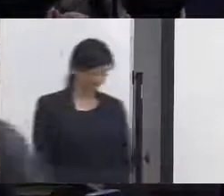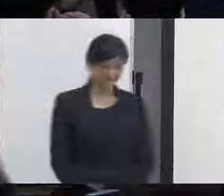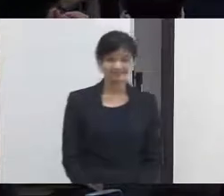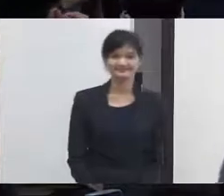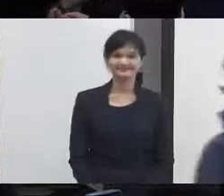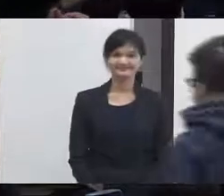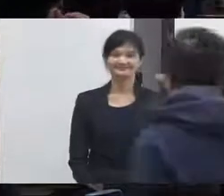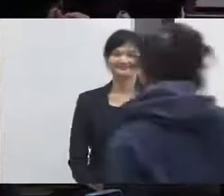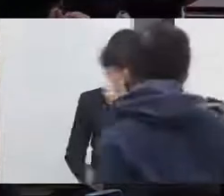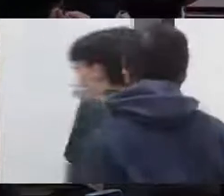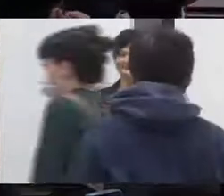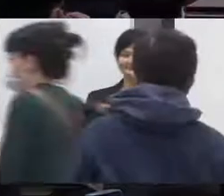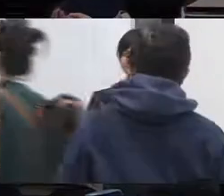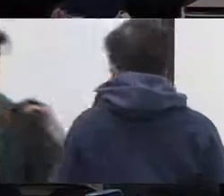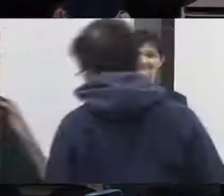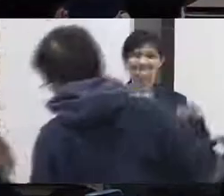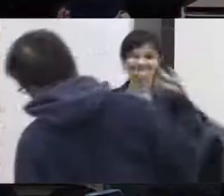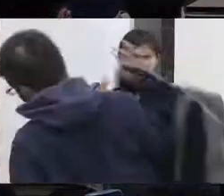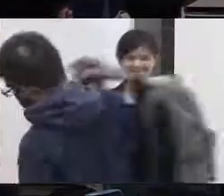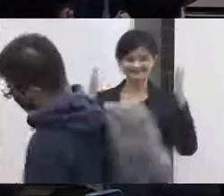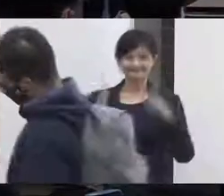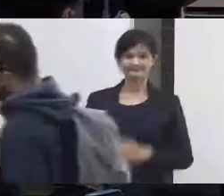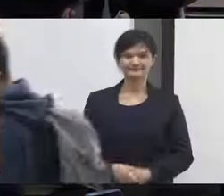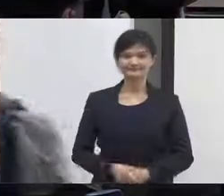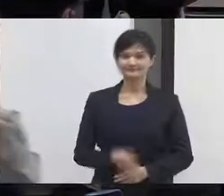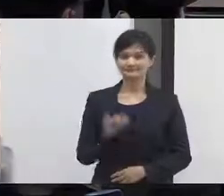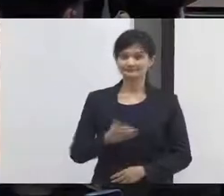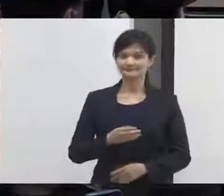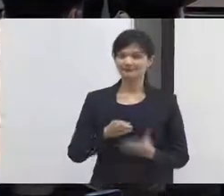那我们谢谢 Ariel 的分享，关于就是他在